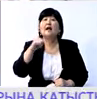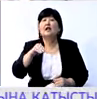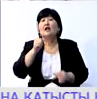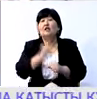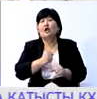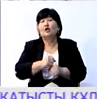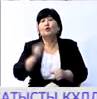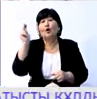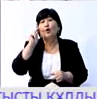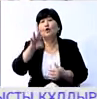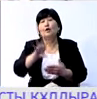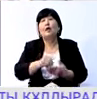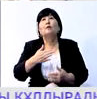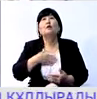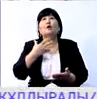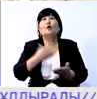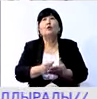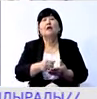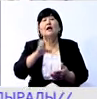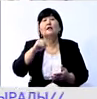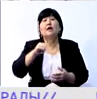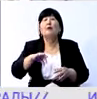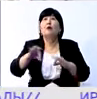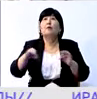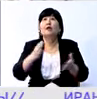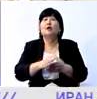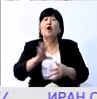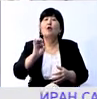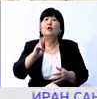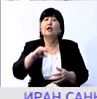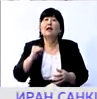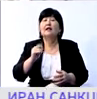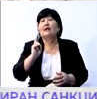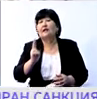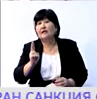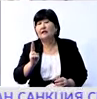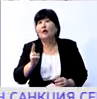жатырмыз. Және менің өзімнің стартап проектім бар. Умная тележка.